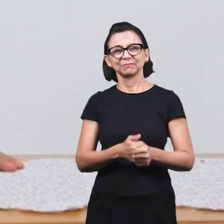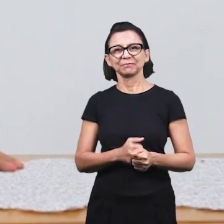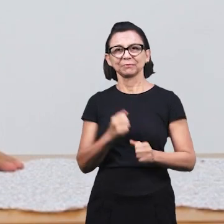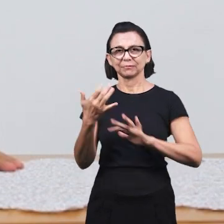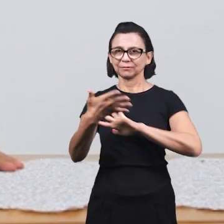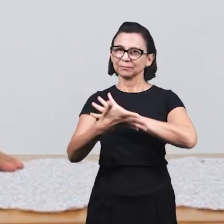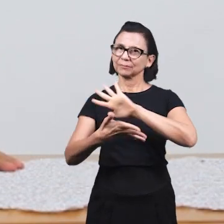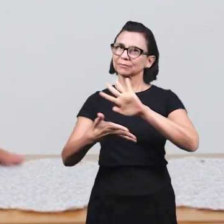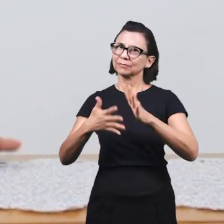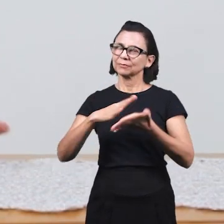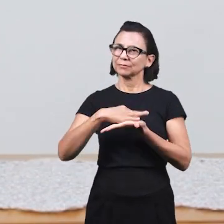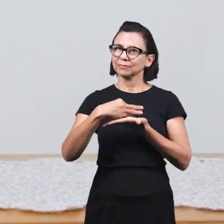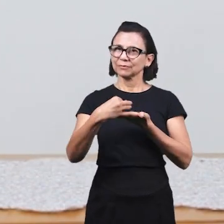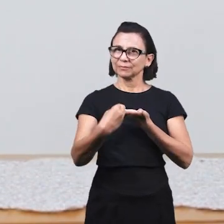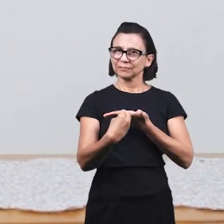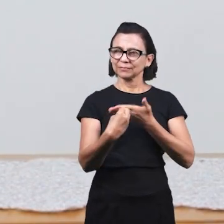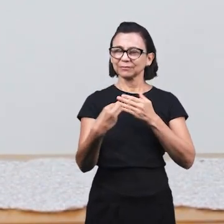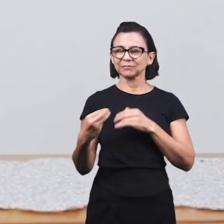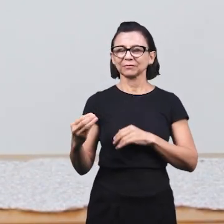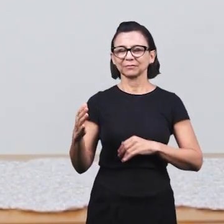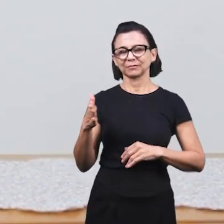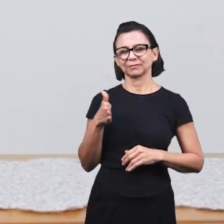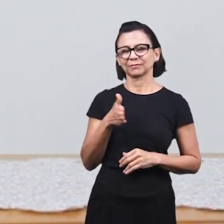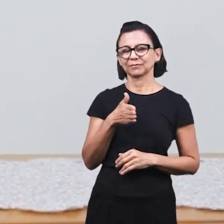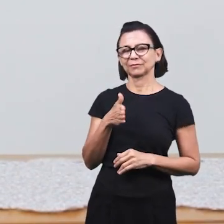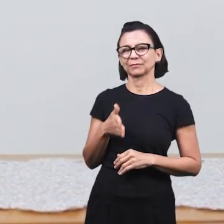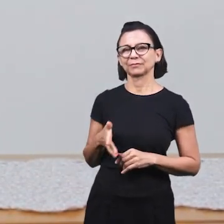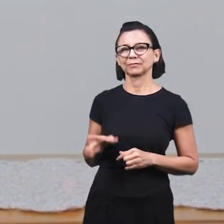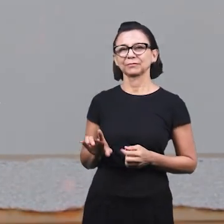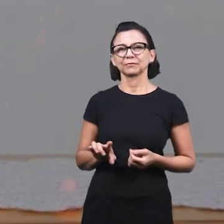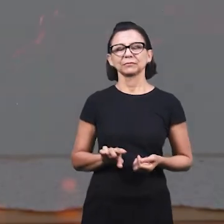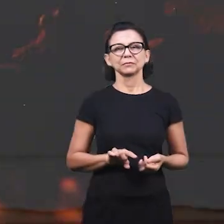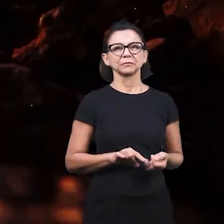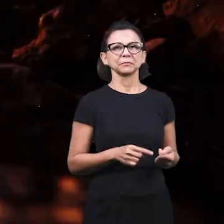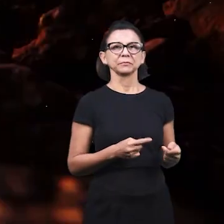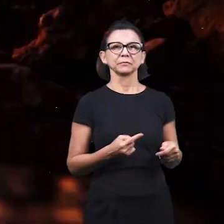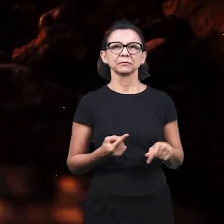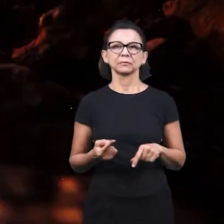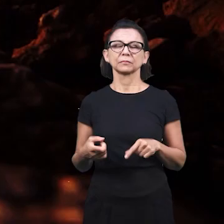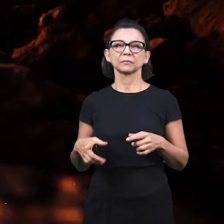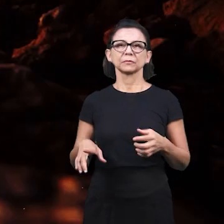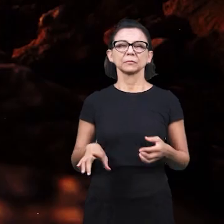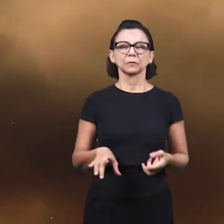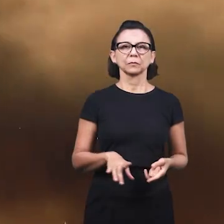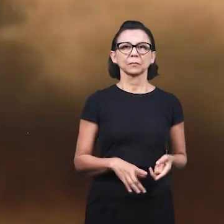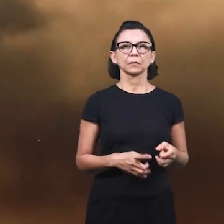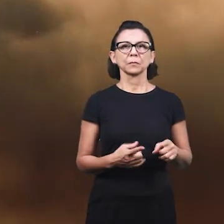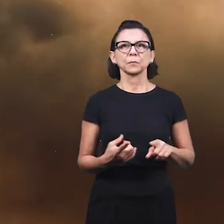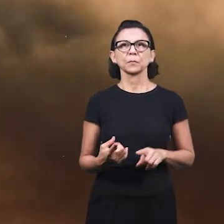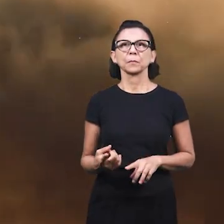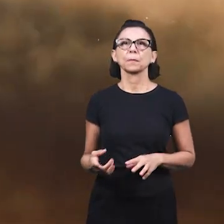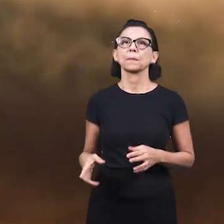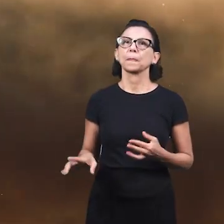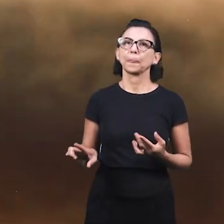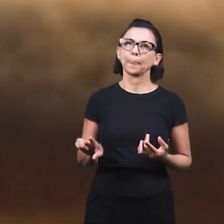один псалом. Сопровождайте нас. Давайте петь вместе во славу Божью.